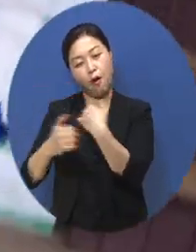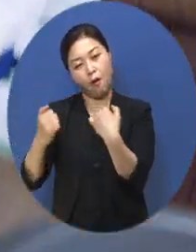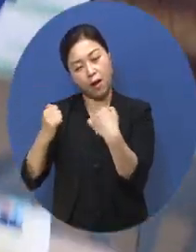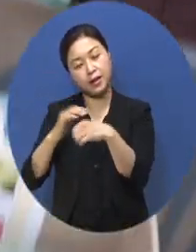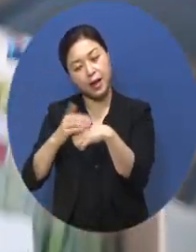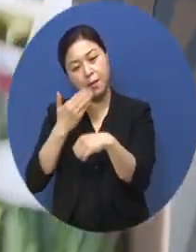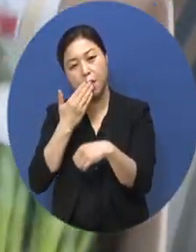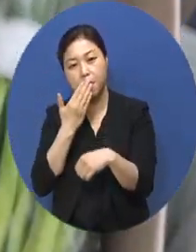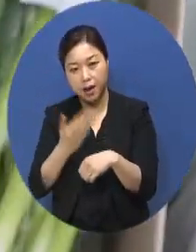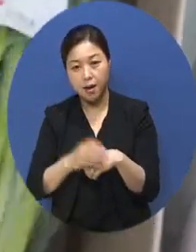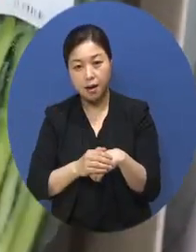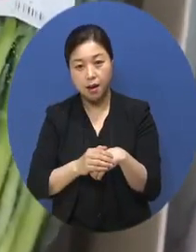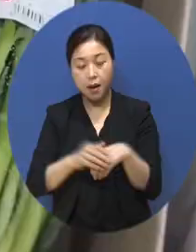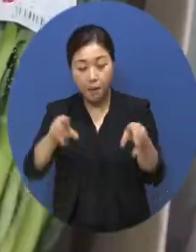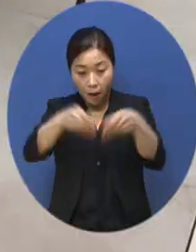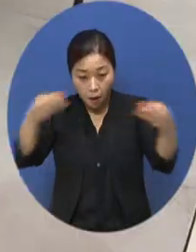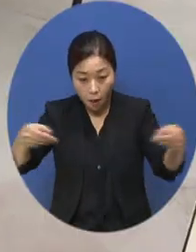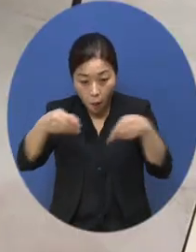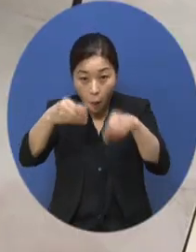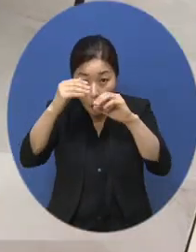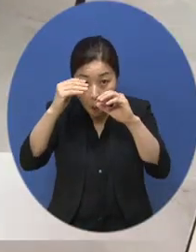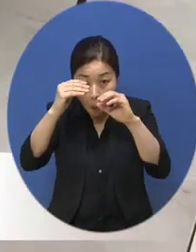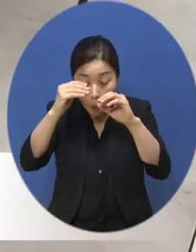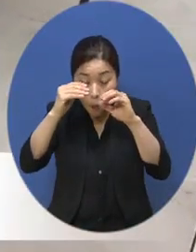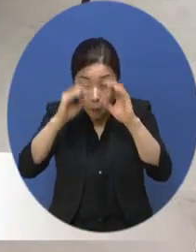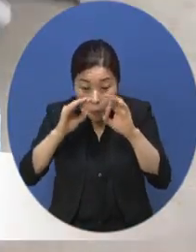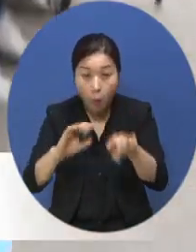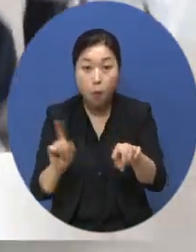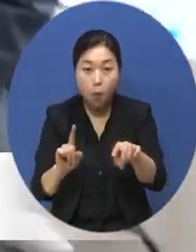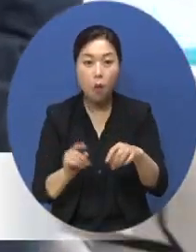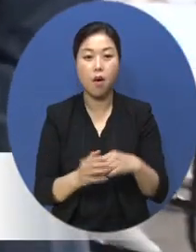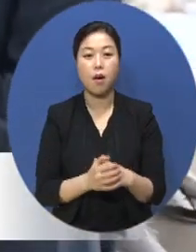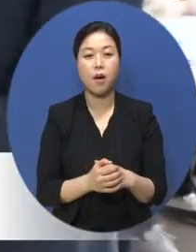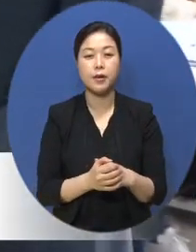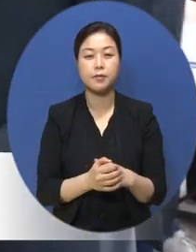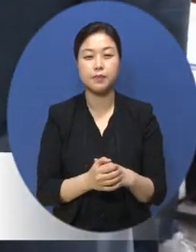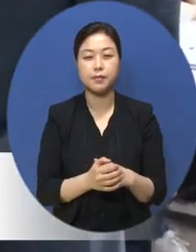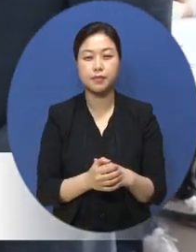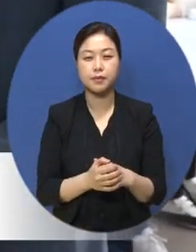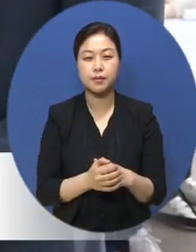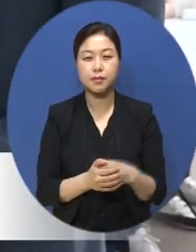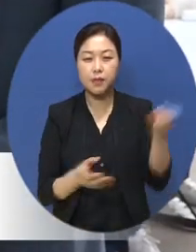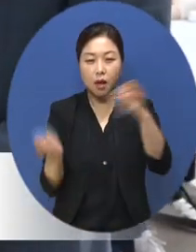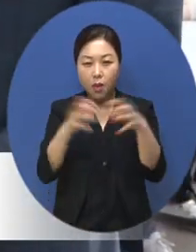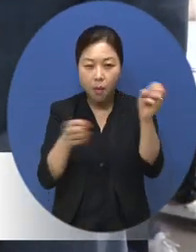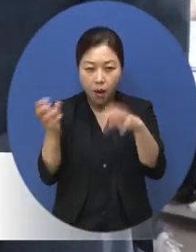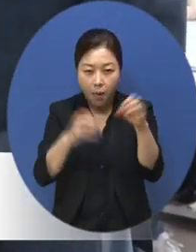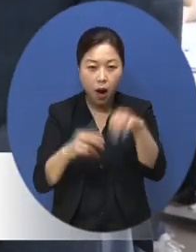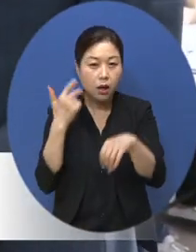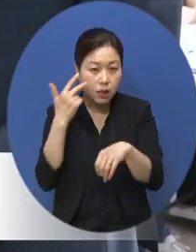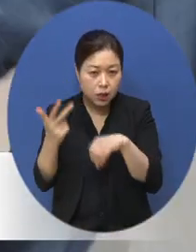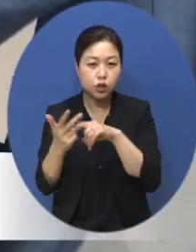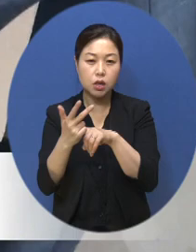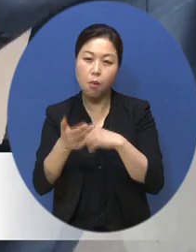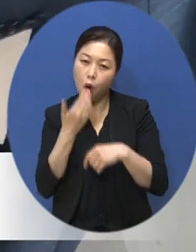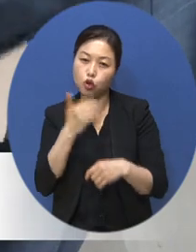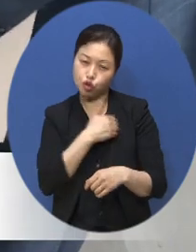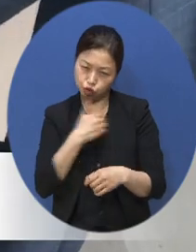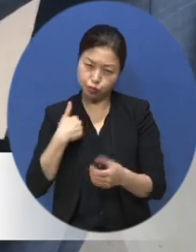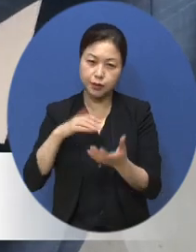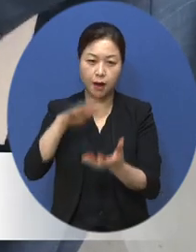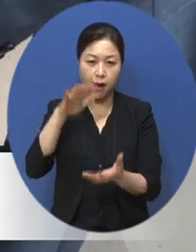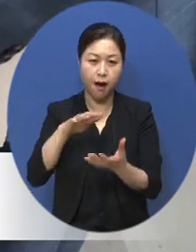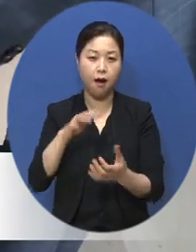안에 내용물은 어떨까요? 한 집에서 이거 사먹으면 일주일을 딱 먹을 수 있는 양이네요. 진짜